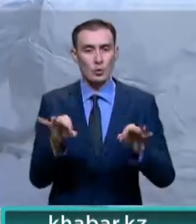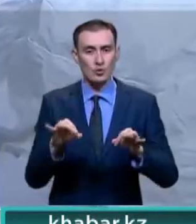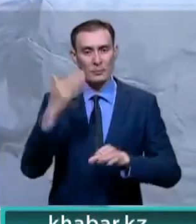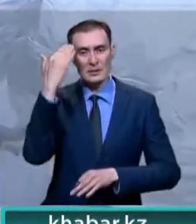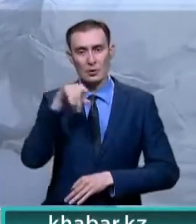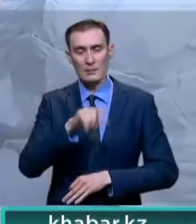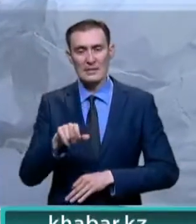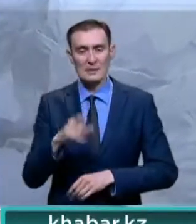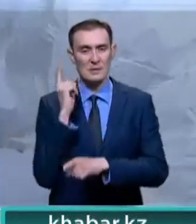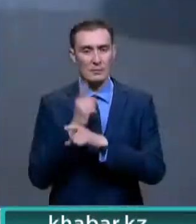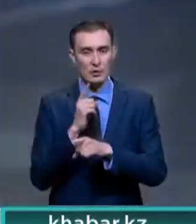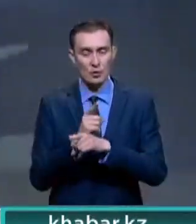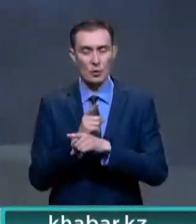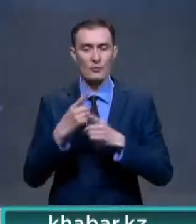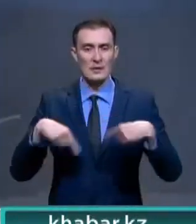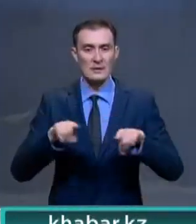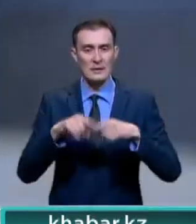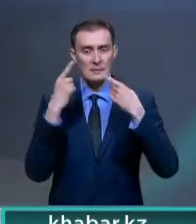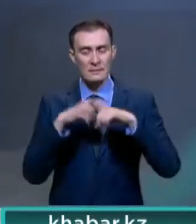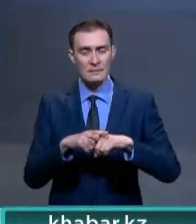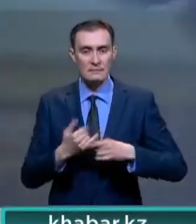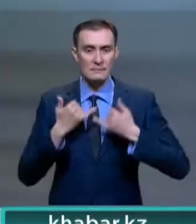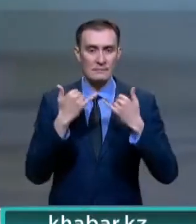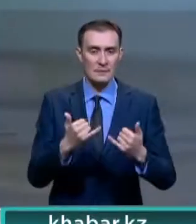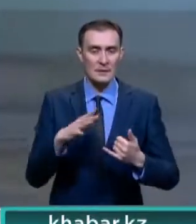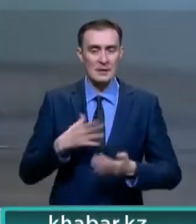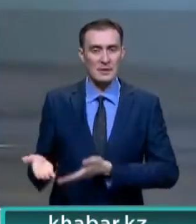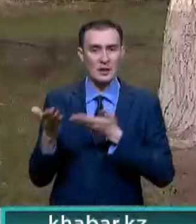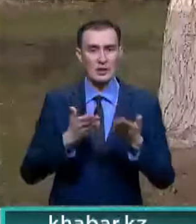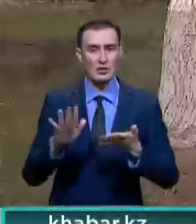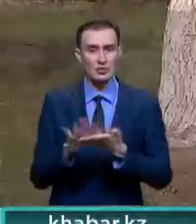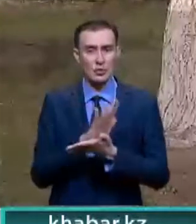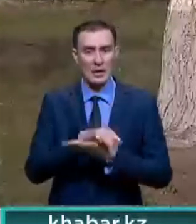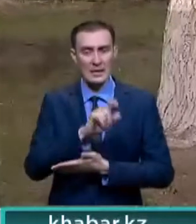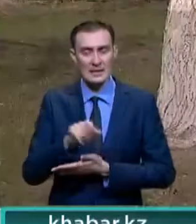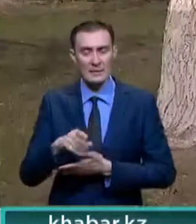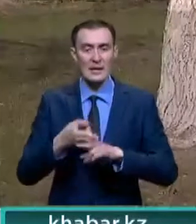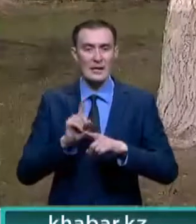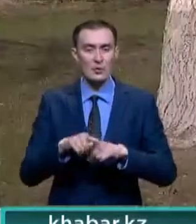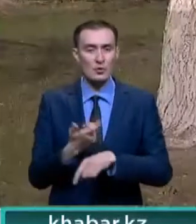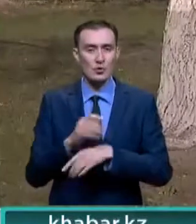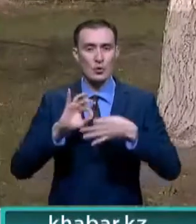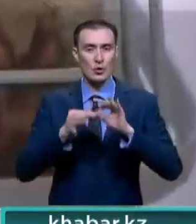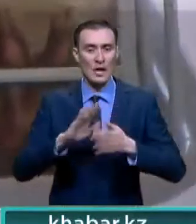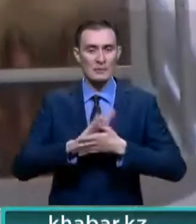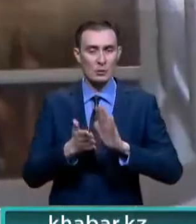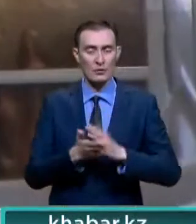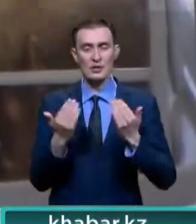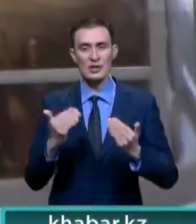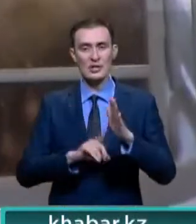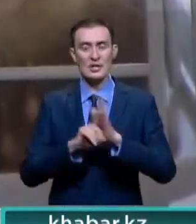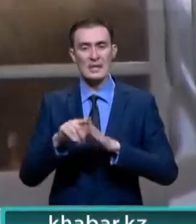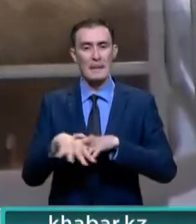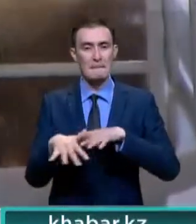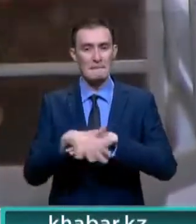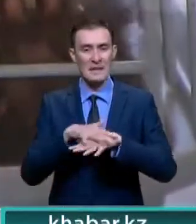закрыт. Но в Министерстве образования и науки пошли на беспрецедентный шаг, пригласив сюда журналистов. Это связано с крайне сложной обстановкой, в которой началась